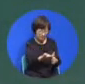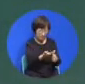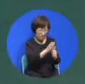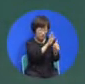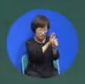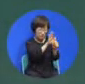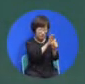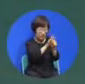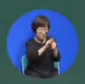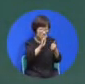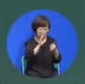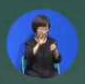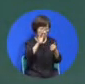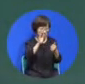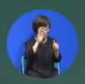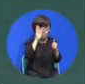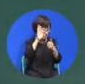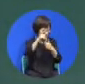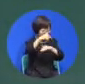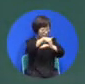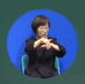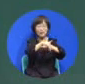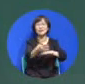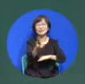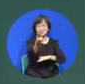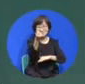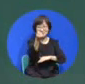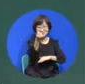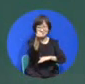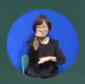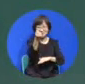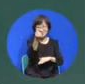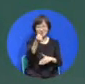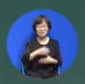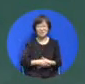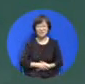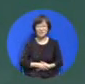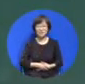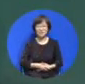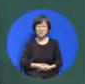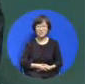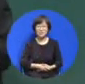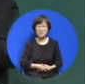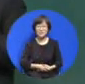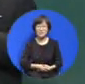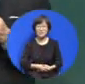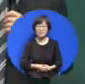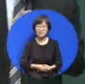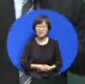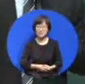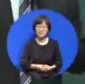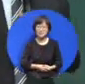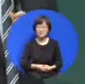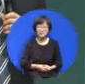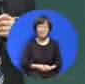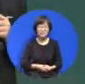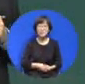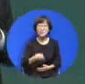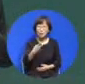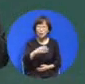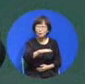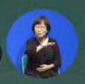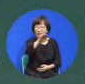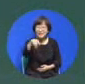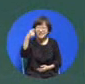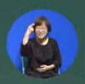Sunday school ministry, the children's church ministry, this is so important. You're involved in the work that saves lives. 생각 차이가